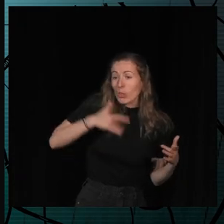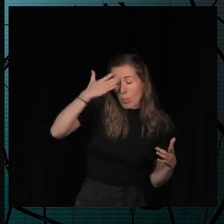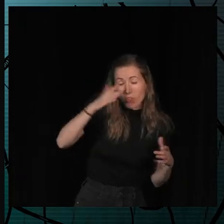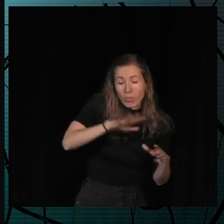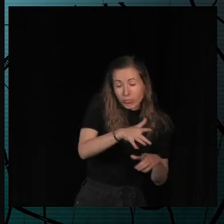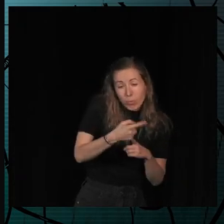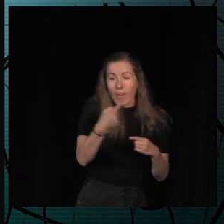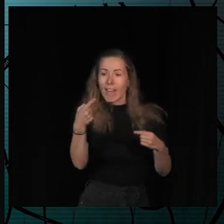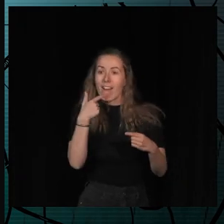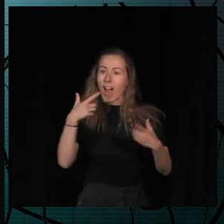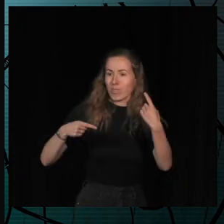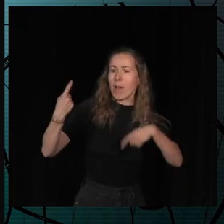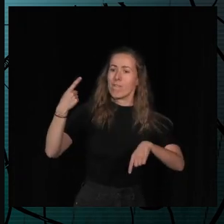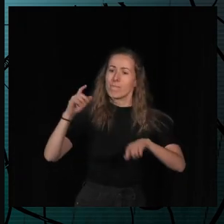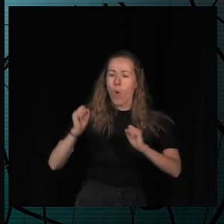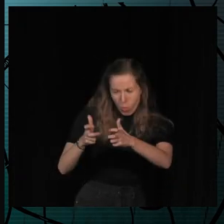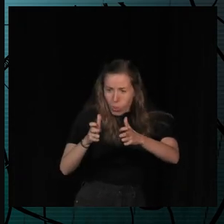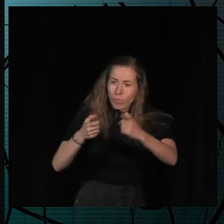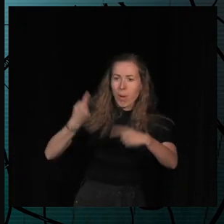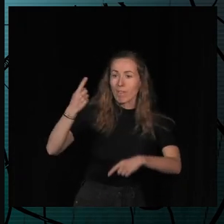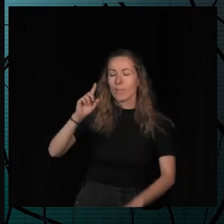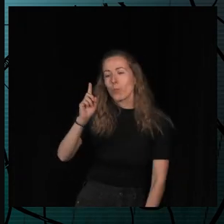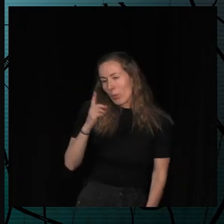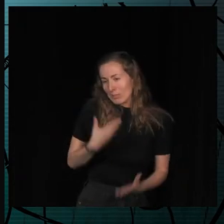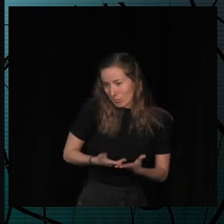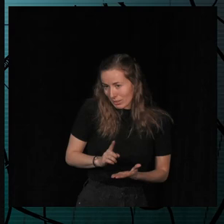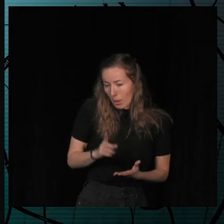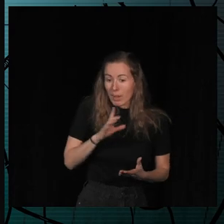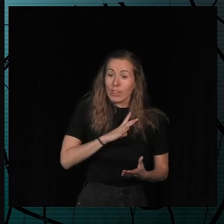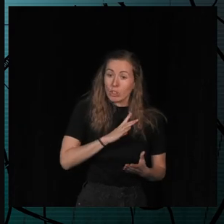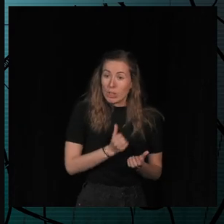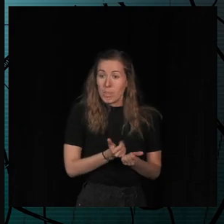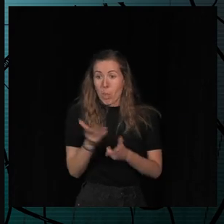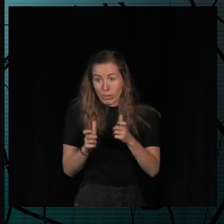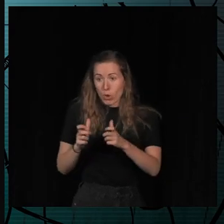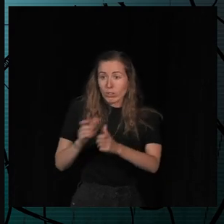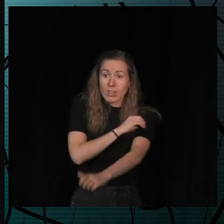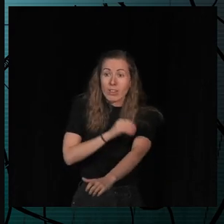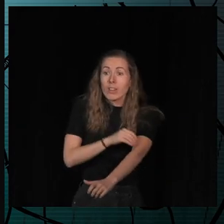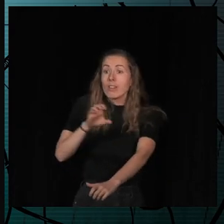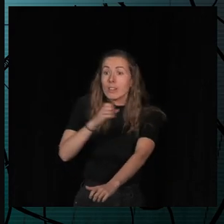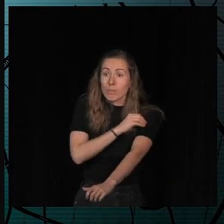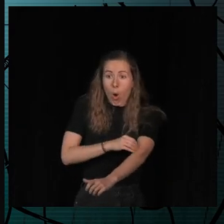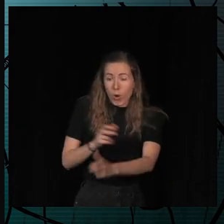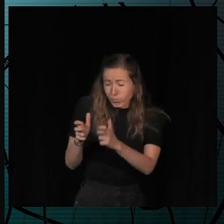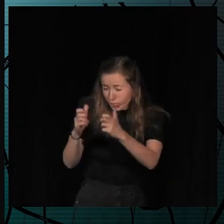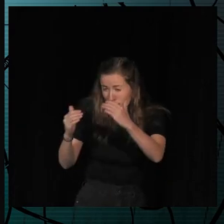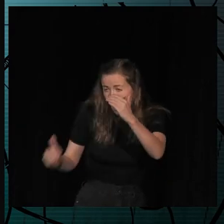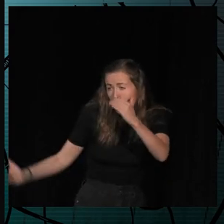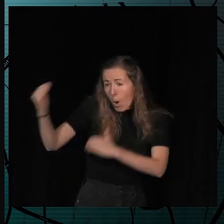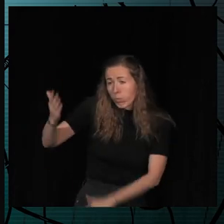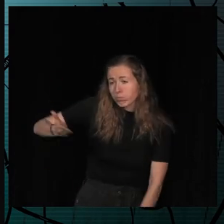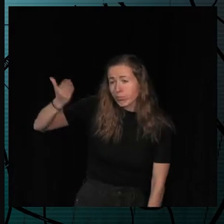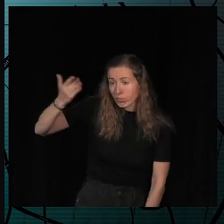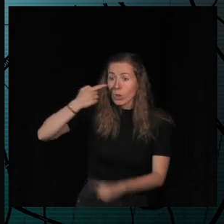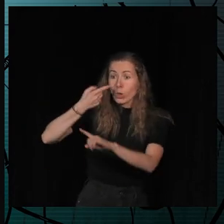suite mais quand même un certain nombre de joueurs d' sport euh ont été des décrocheurs scolaires parce qu'ils étaient phobiques parce qu'ils étaient en plus